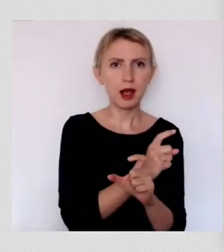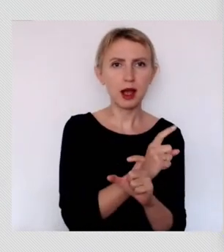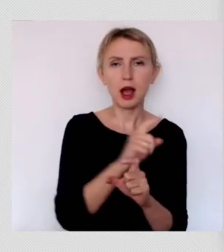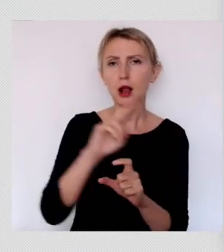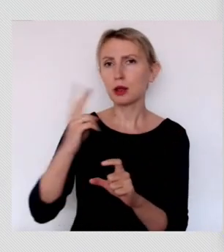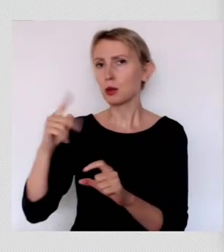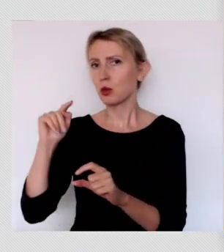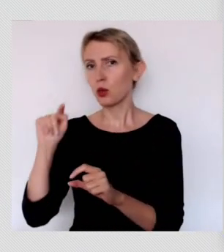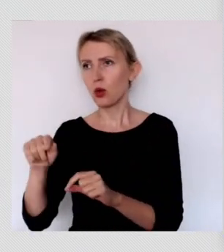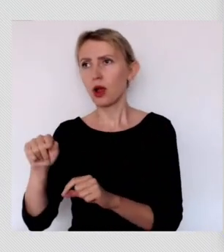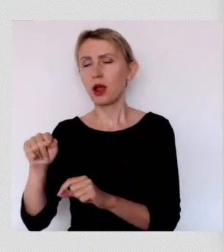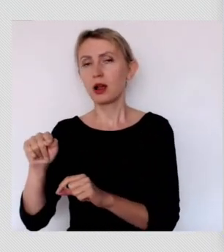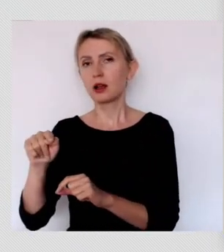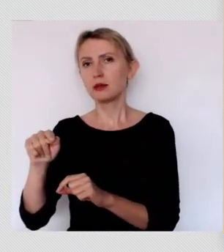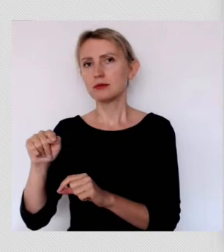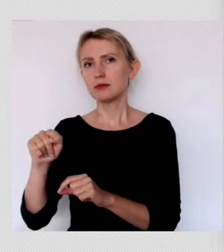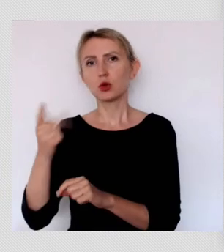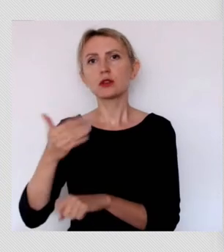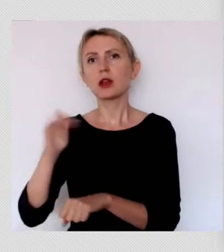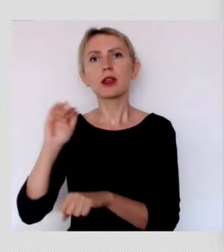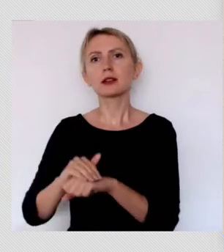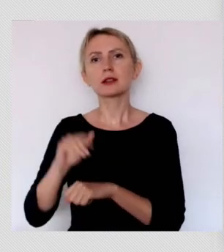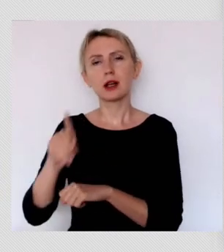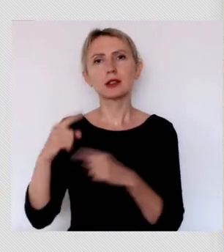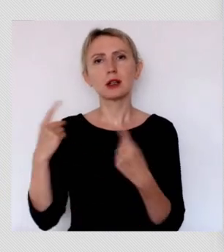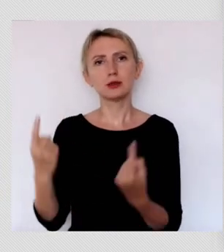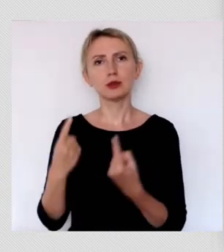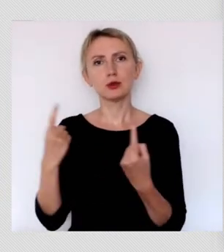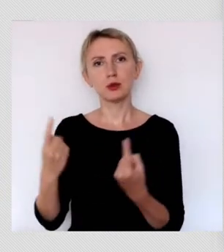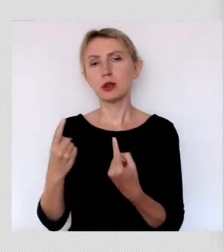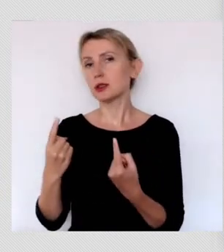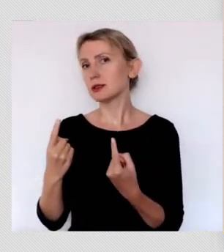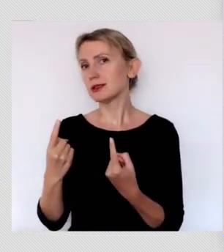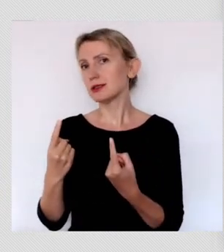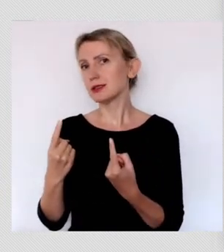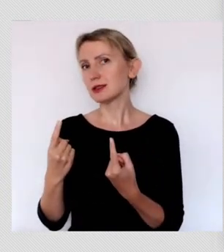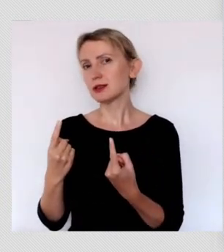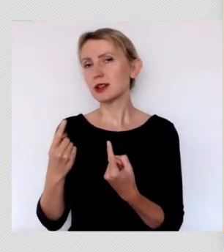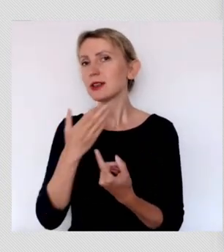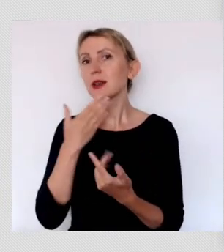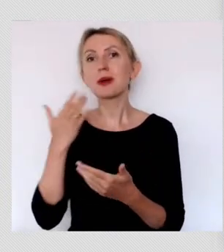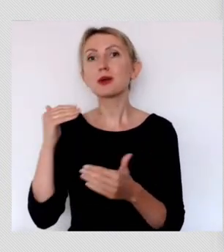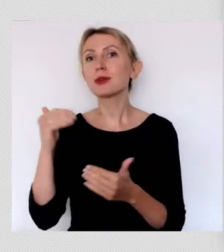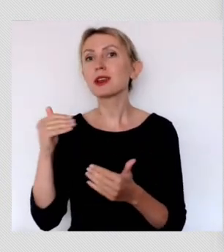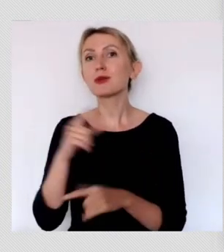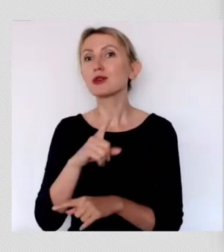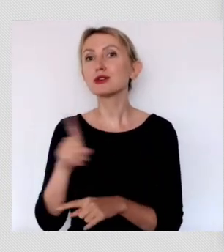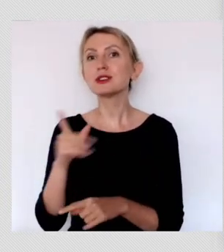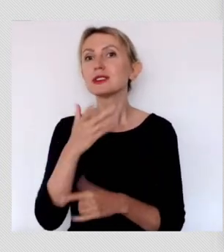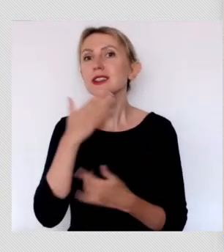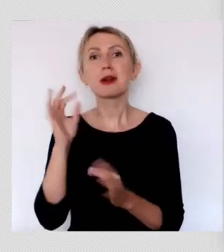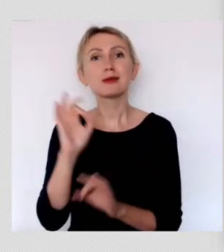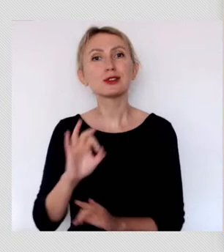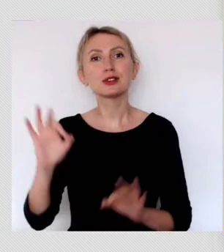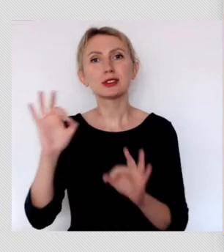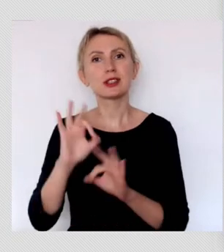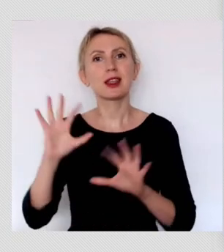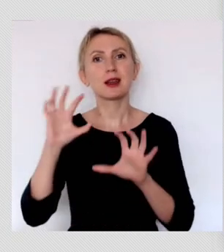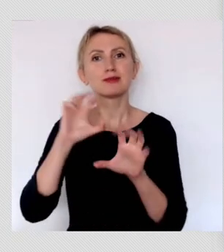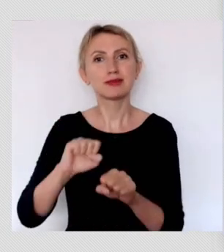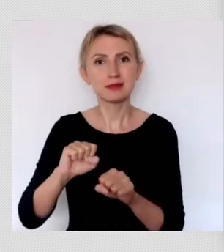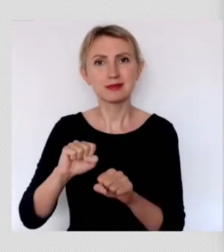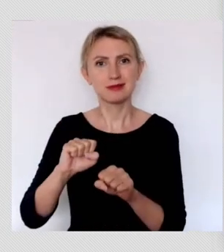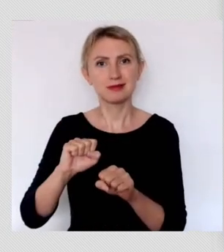tych, którzy nie zgadzają się z taką sytuacją i tymi zasobami nie dysponują i nie mają jakiejkolwiek szansy na przejęcie tych